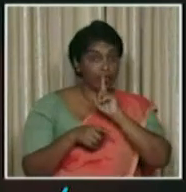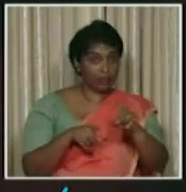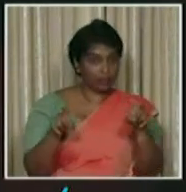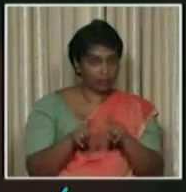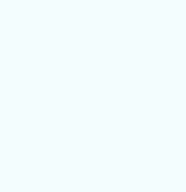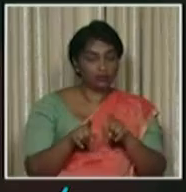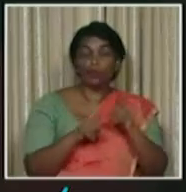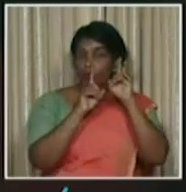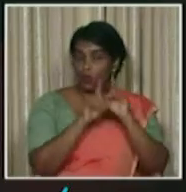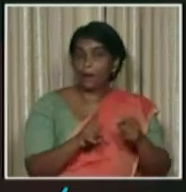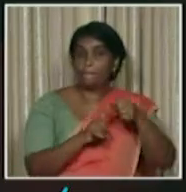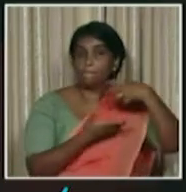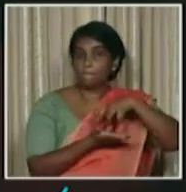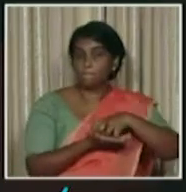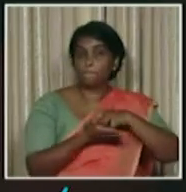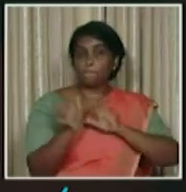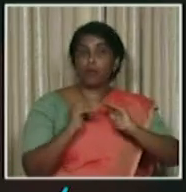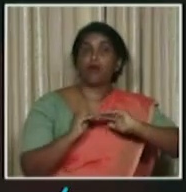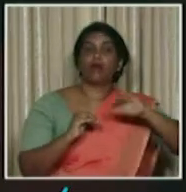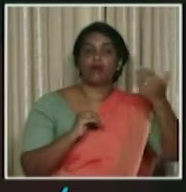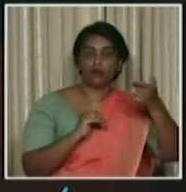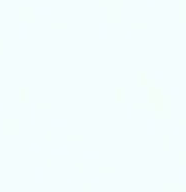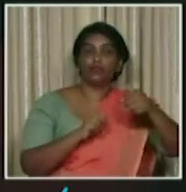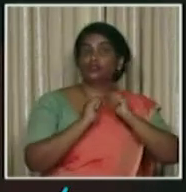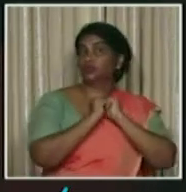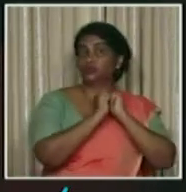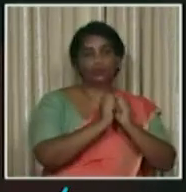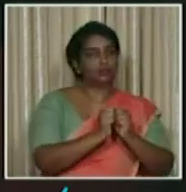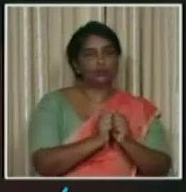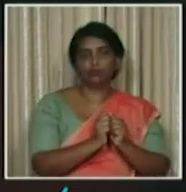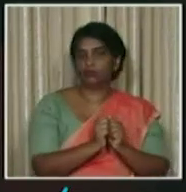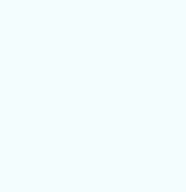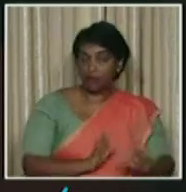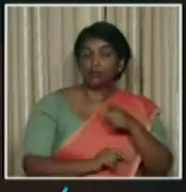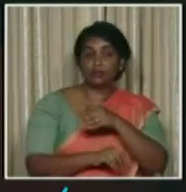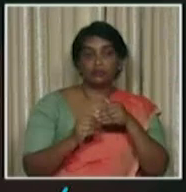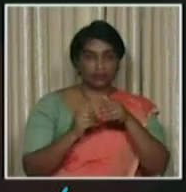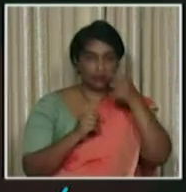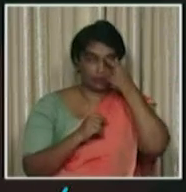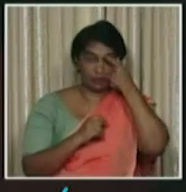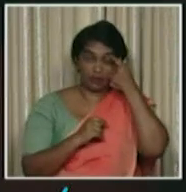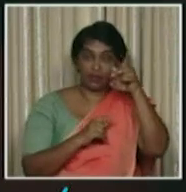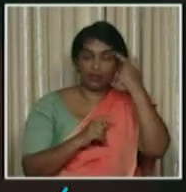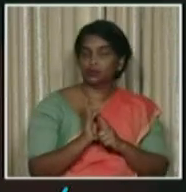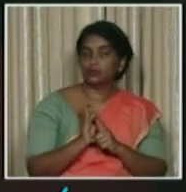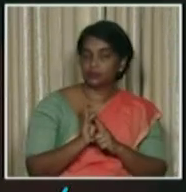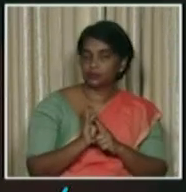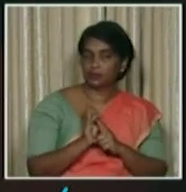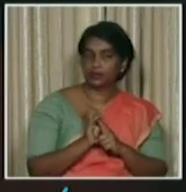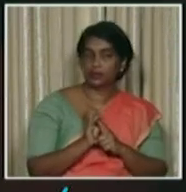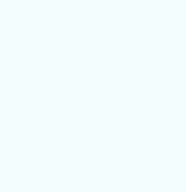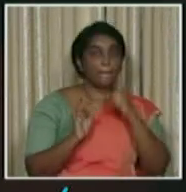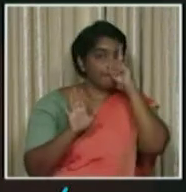ආකාරයට අදාළ පළාත් පාලන බල ප්‍රදේශයෙන් බැහැරව වෙන තැනකවත් ගිහිල්ලා වැඩ කරන්න අවසර දීලා නැහැ. ඔබතුමා දන්නවා චක්‍රලේඛයට අනුව